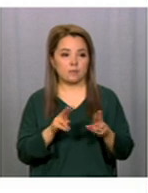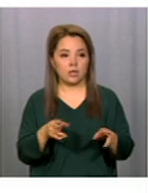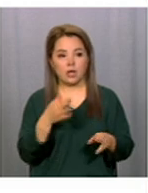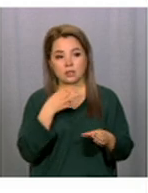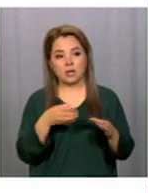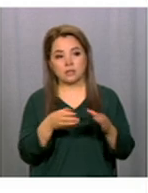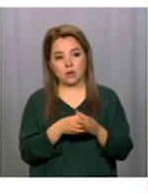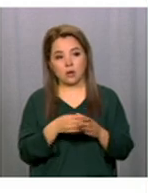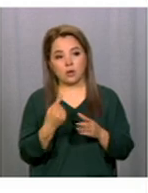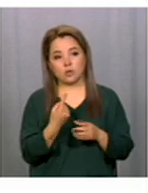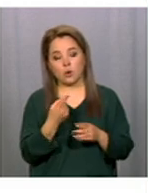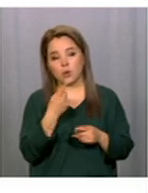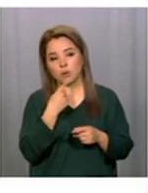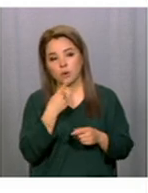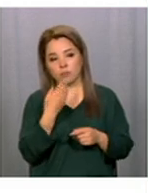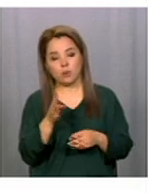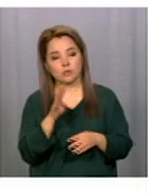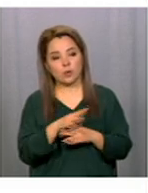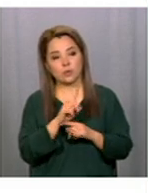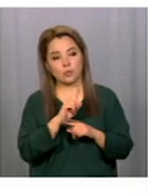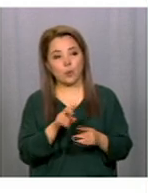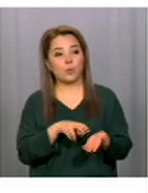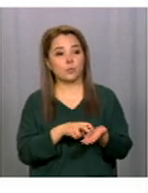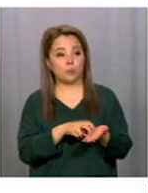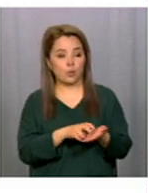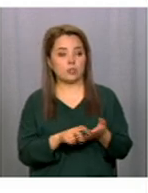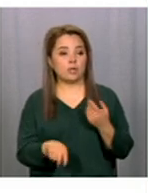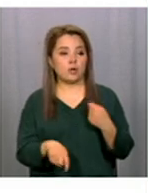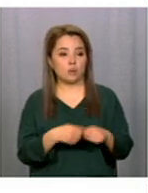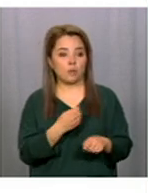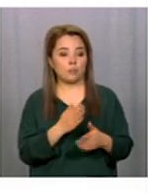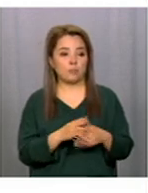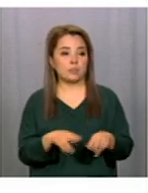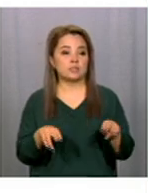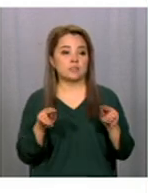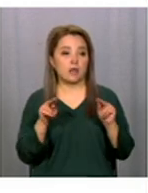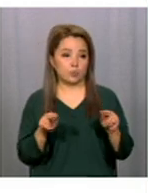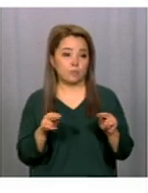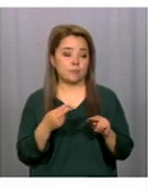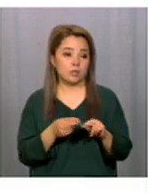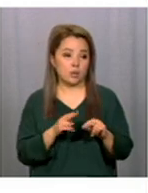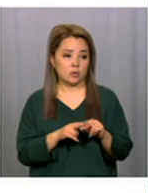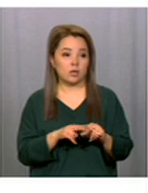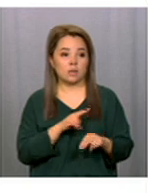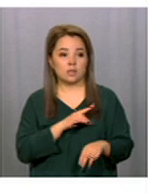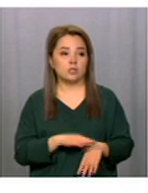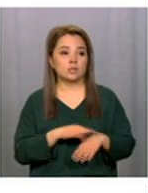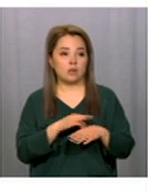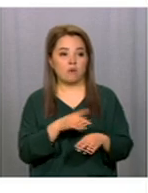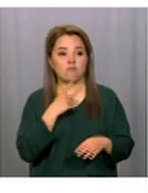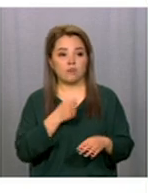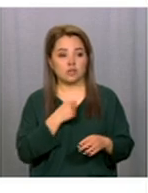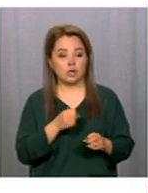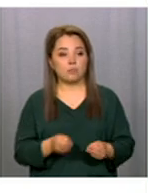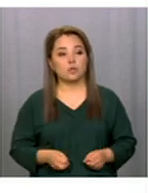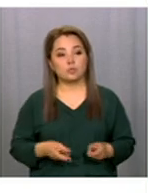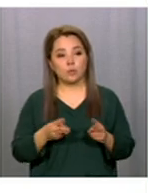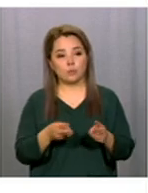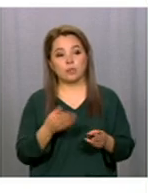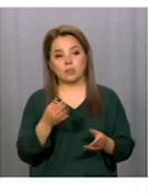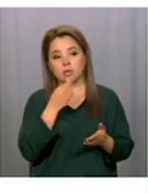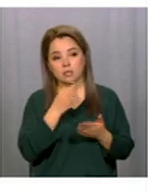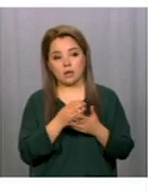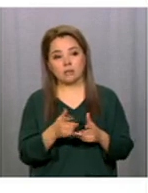национальности, одной крови. Трус нарушил присягу, совершил воинское преступление. Он не достоин